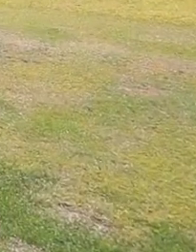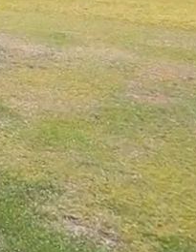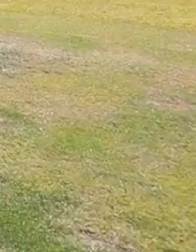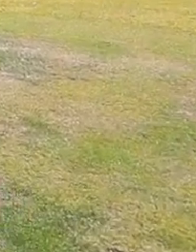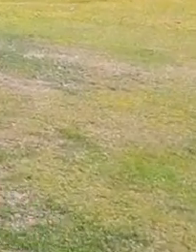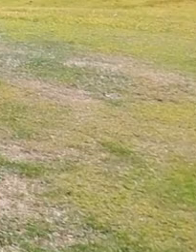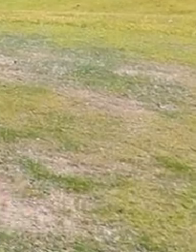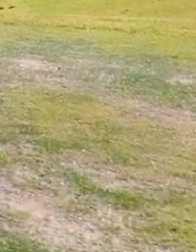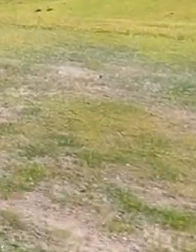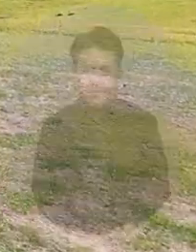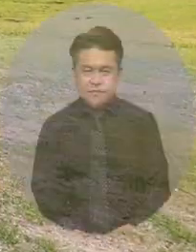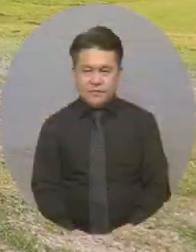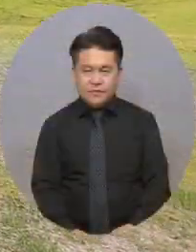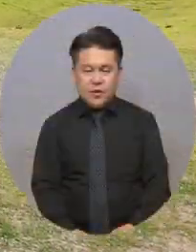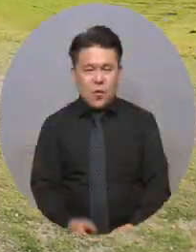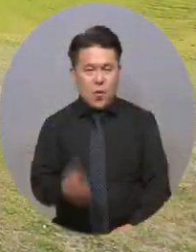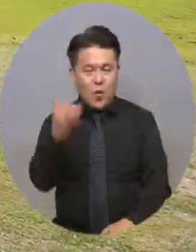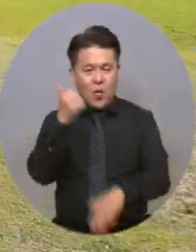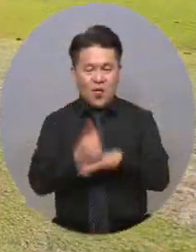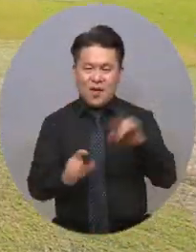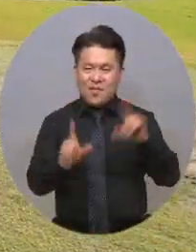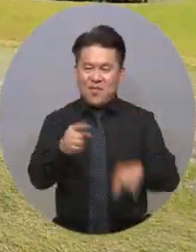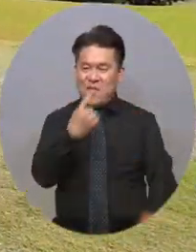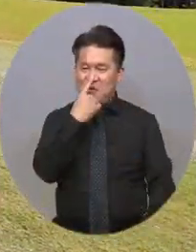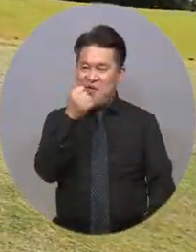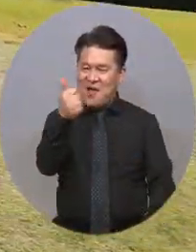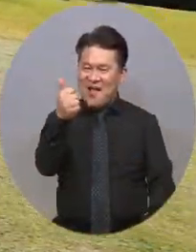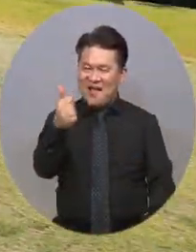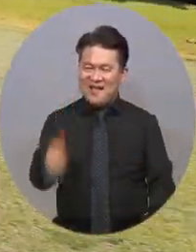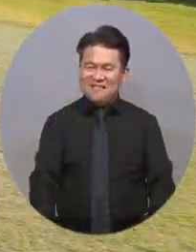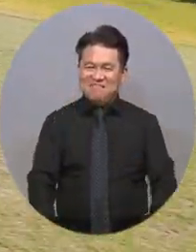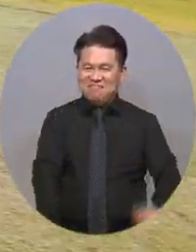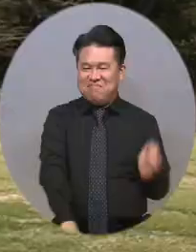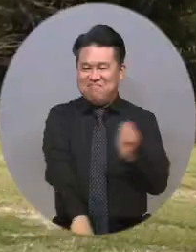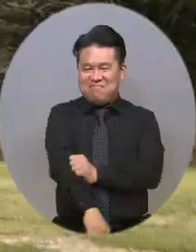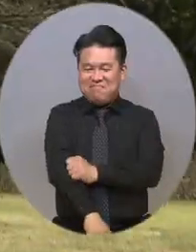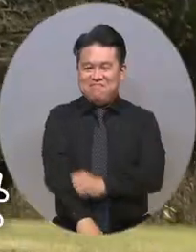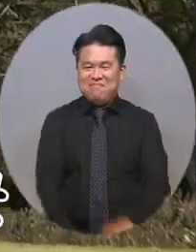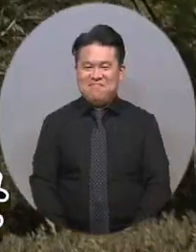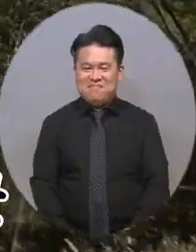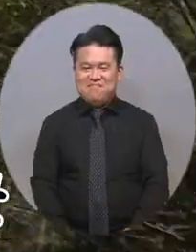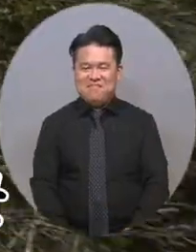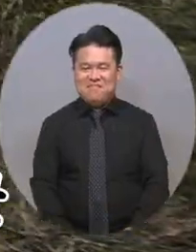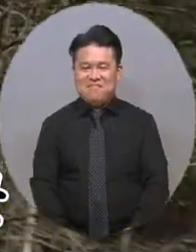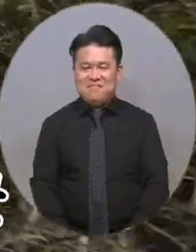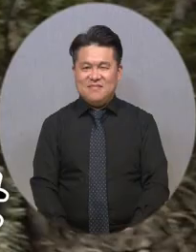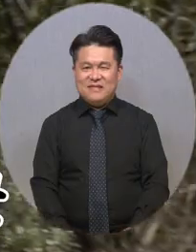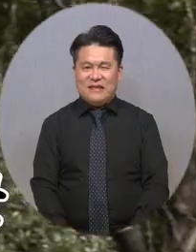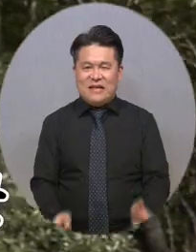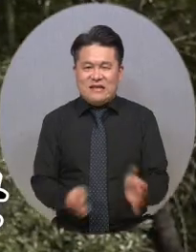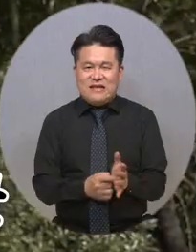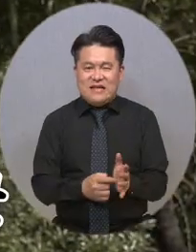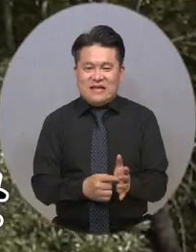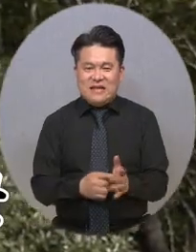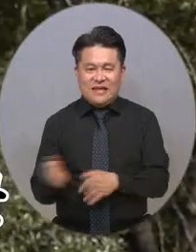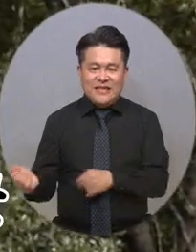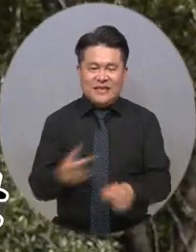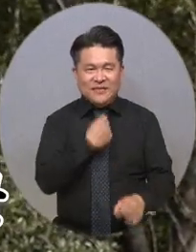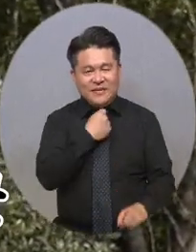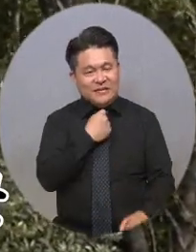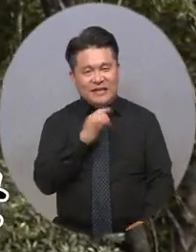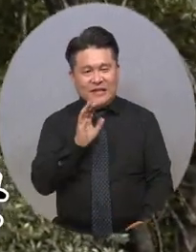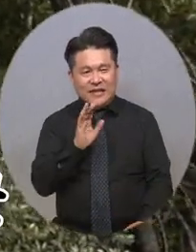일부러 그렇게 친 건가? 어, 피니시도 잡고, 어, 멈춰있어! 아! 아, 굉장히 급해지네. 치고 싶었던 샷이